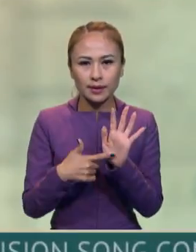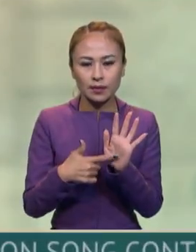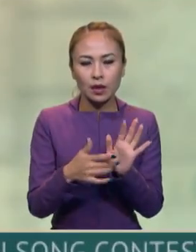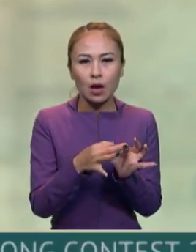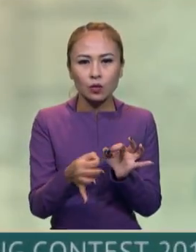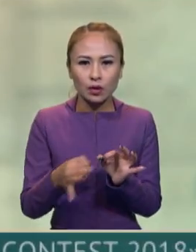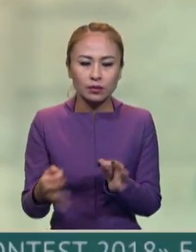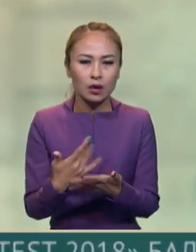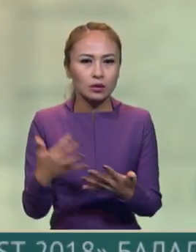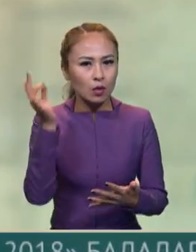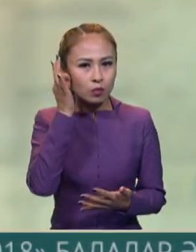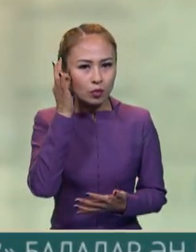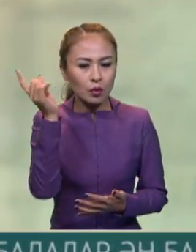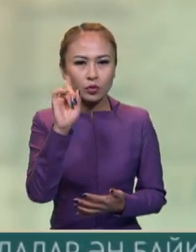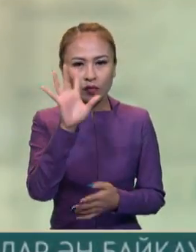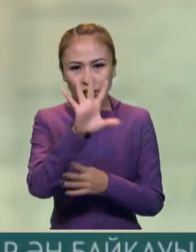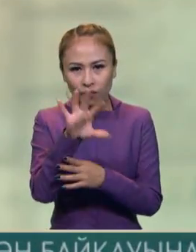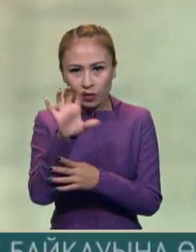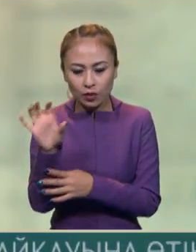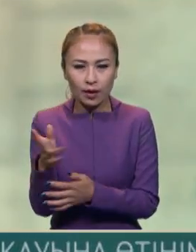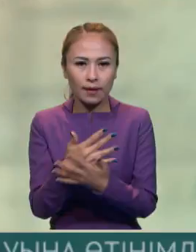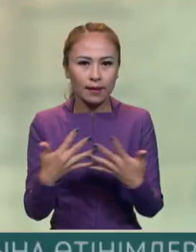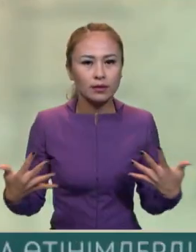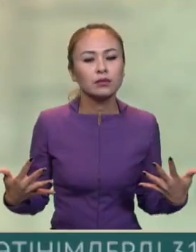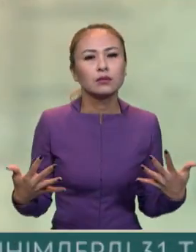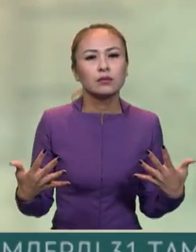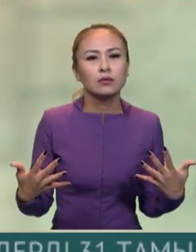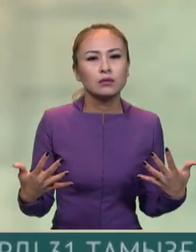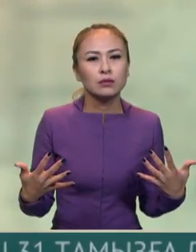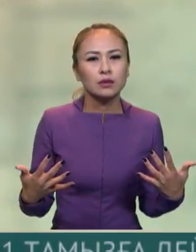бойынша ескерткіштердің фото түсірілімі, олардың жаңағы